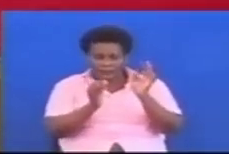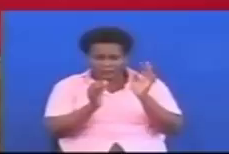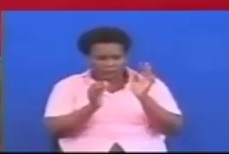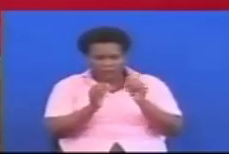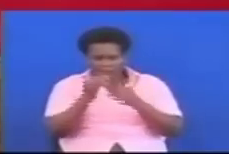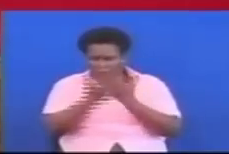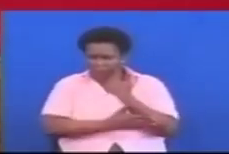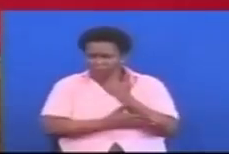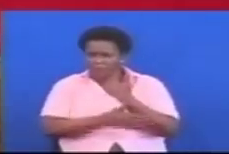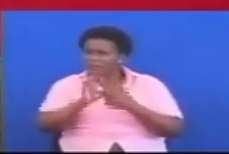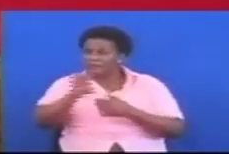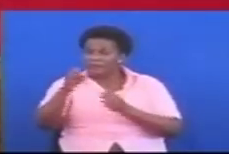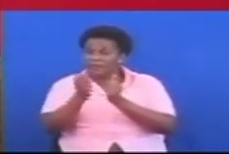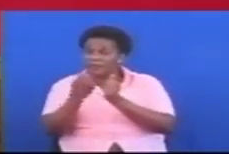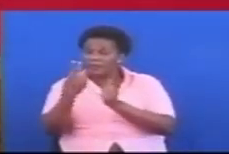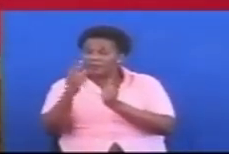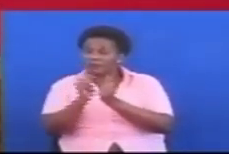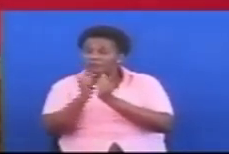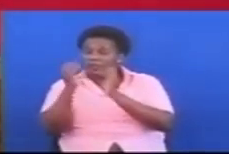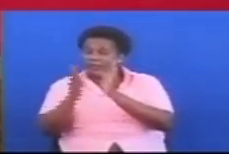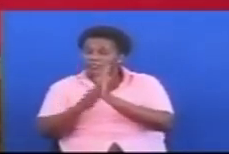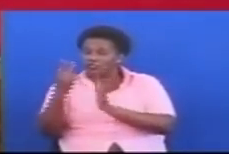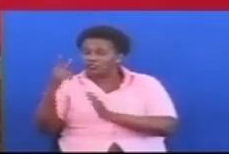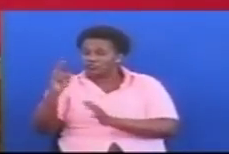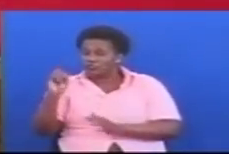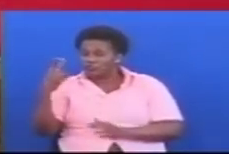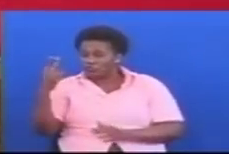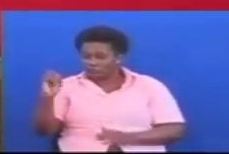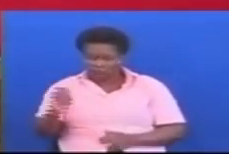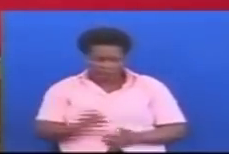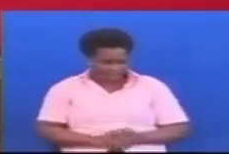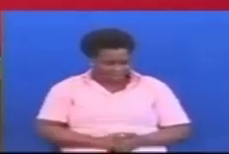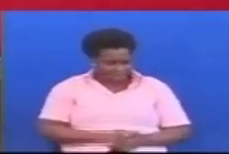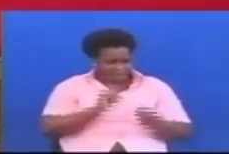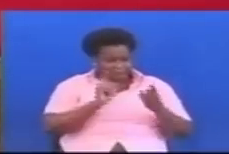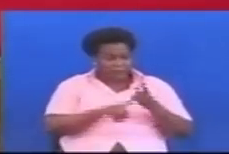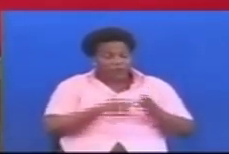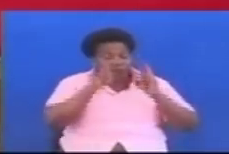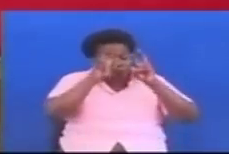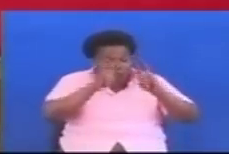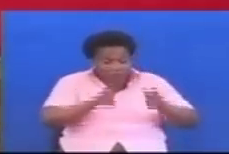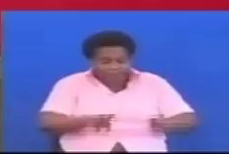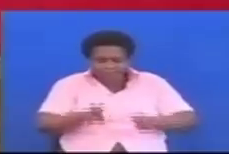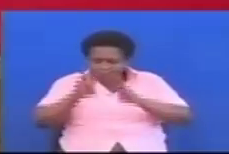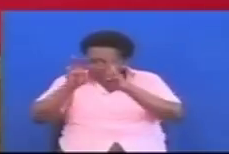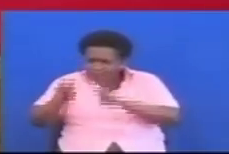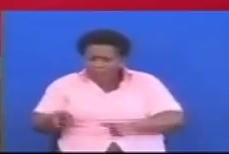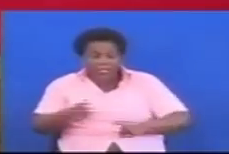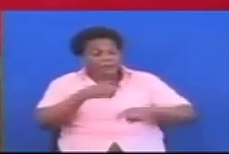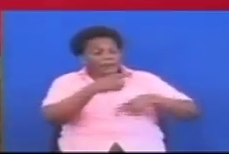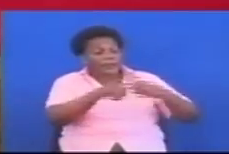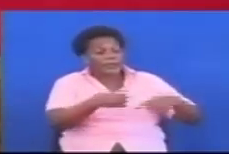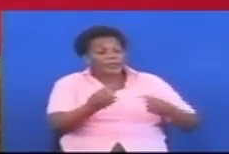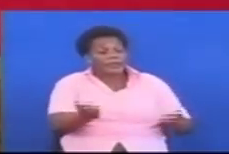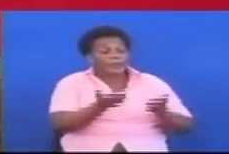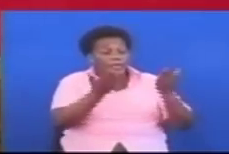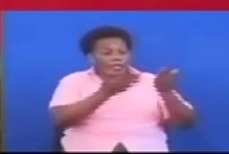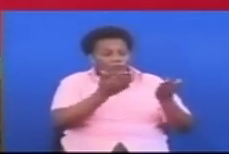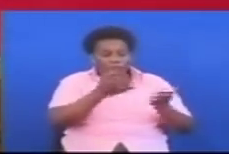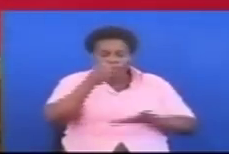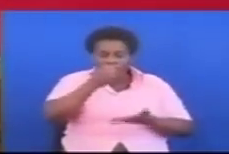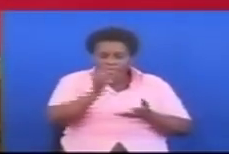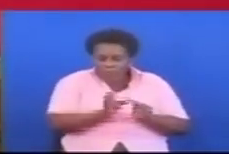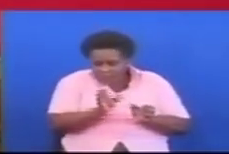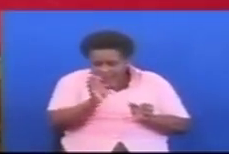2018-2019-2020. Tatu, ukaguzi wa miradi ya maendeleo iliyotengewa fedha kwa mwaka wa fedha